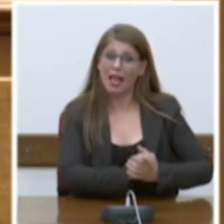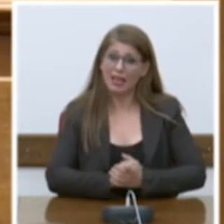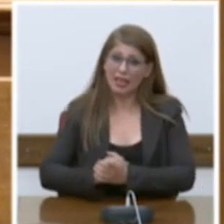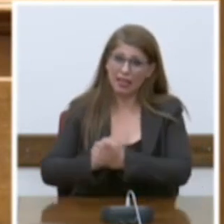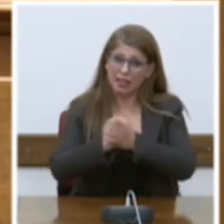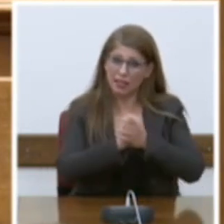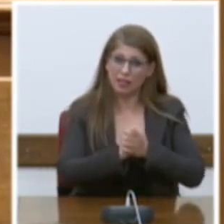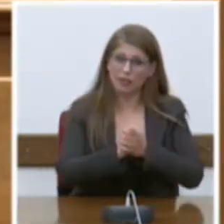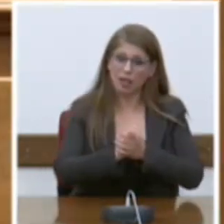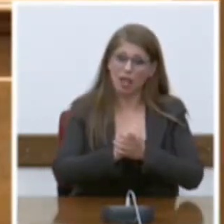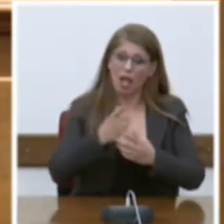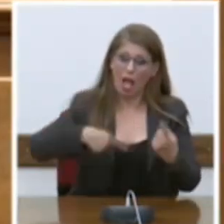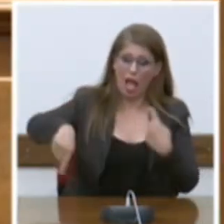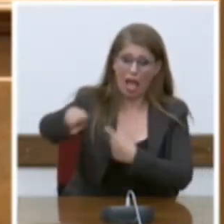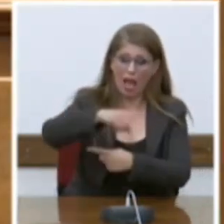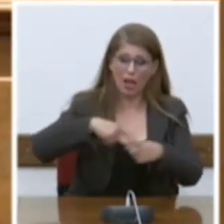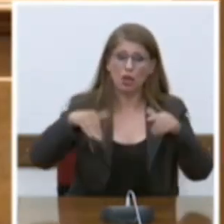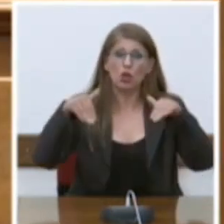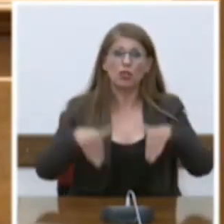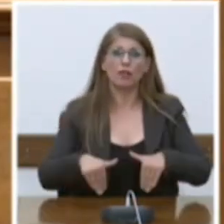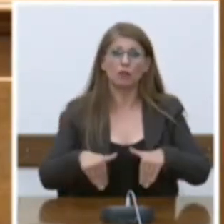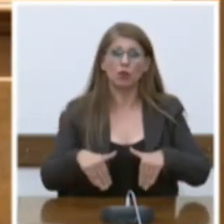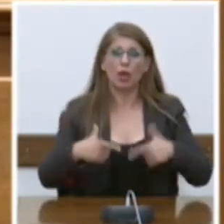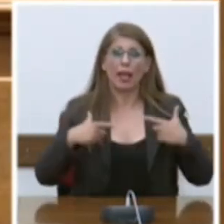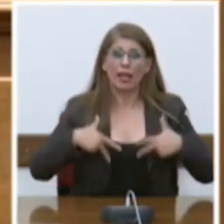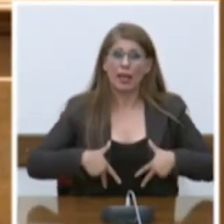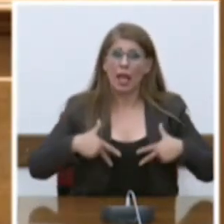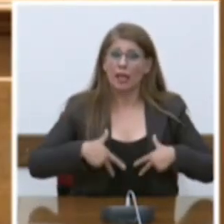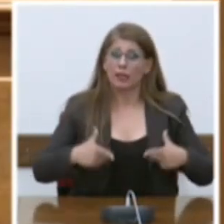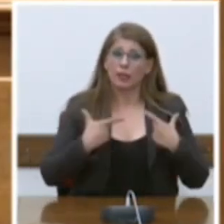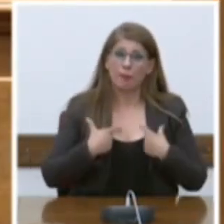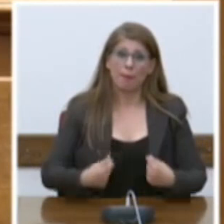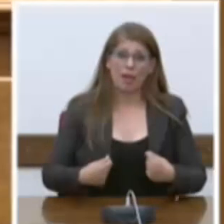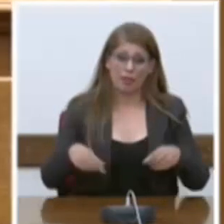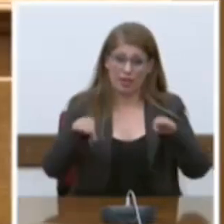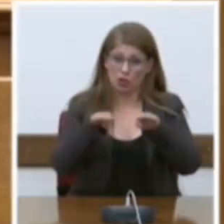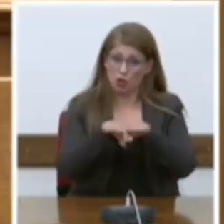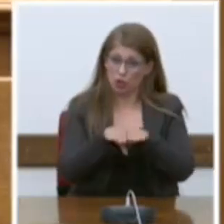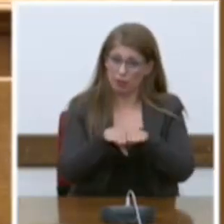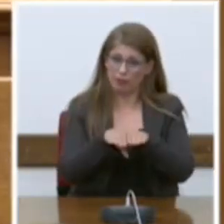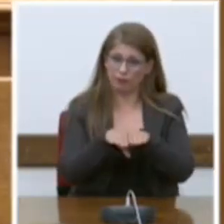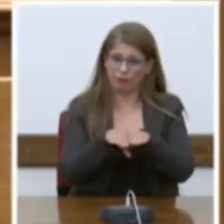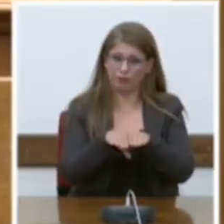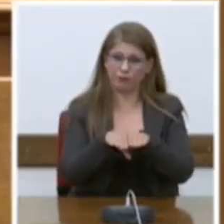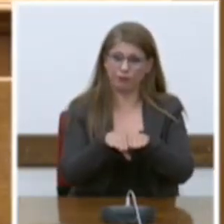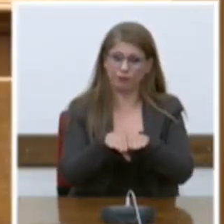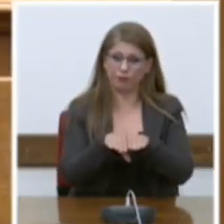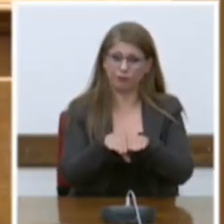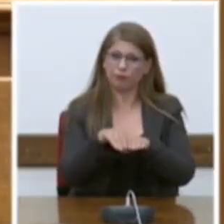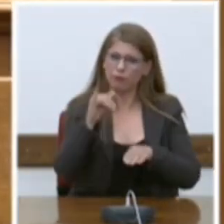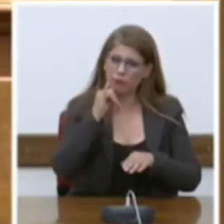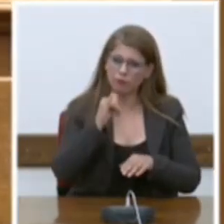του αλληλοσεβασμού και όπου τα κράτη-μέλη της θα είναι απολύτως ισότιμα με την διατήρηση